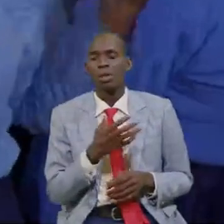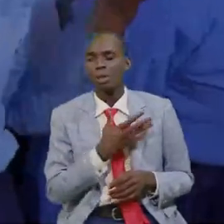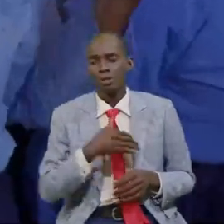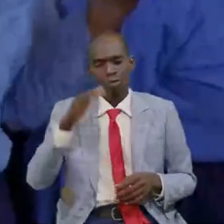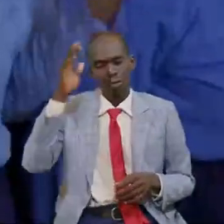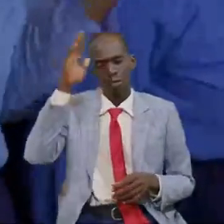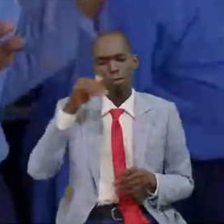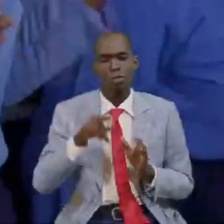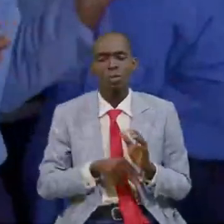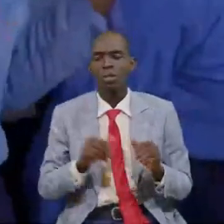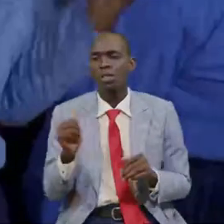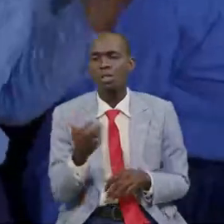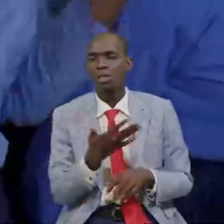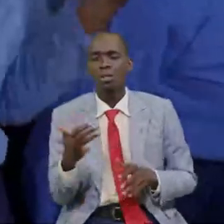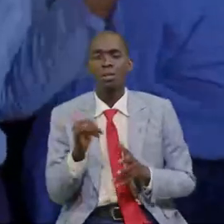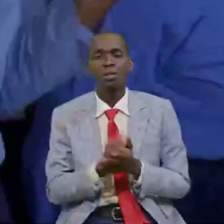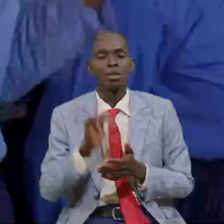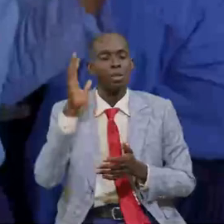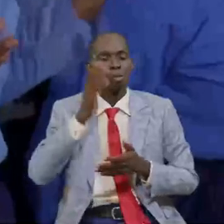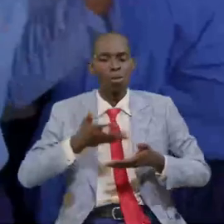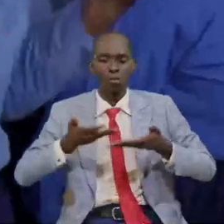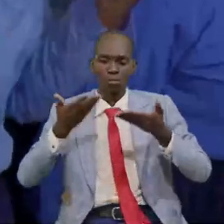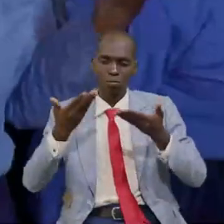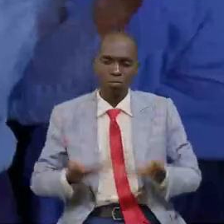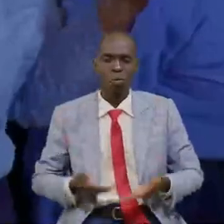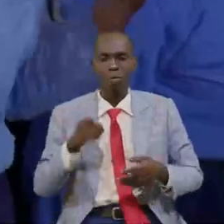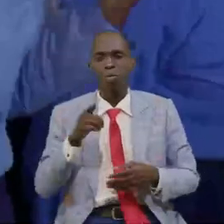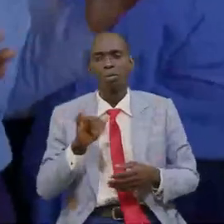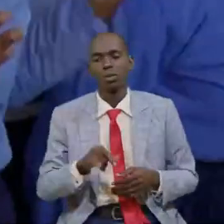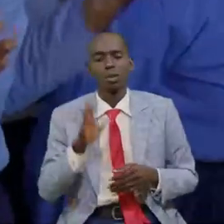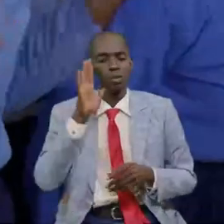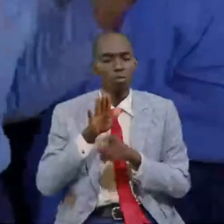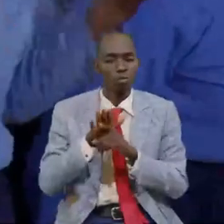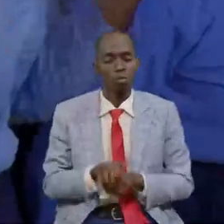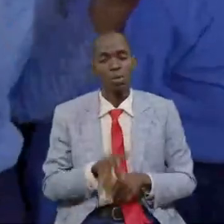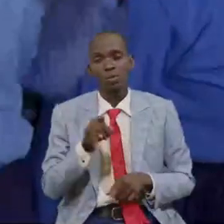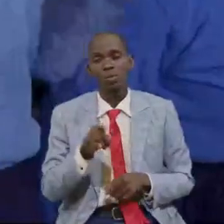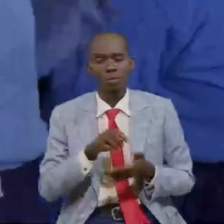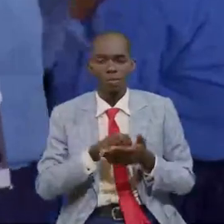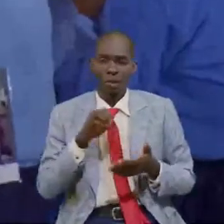le caractère vilain, tout ce qui va te peser dessus,